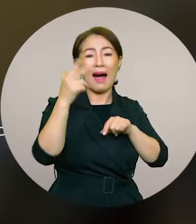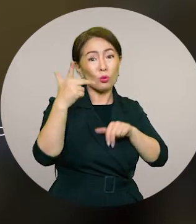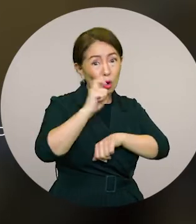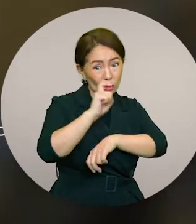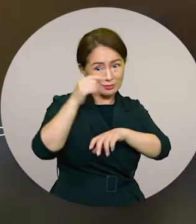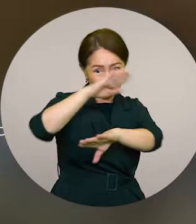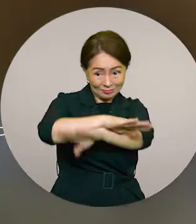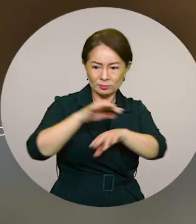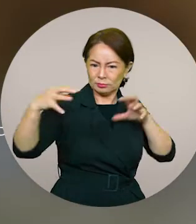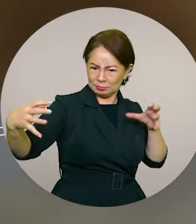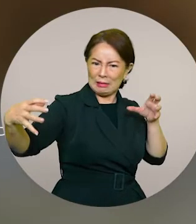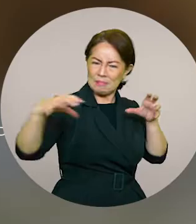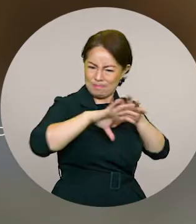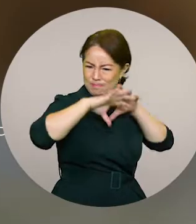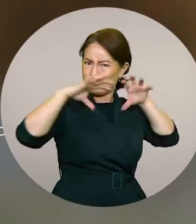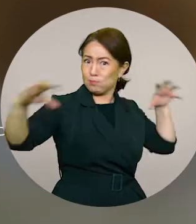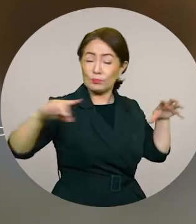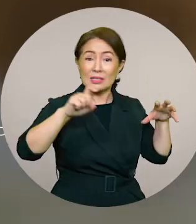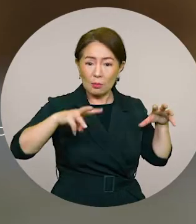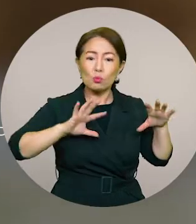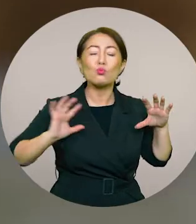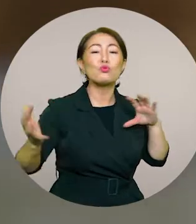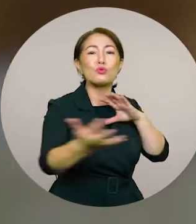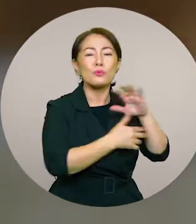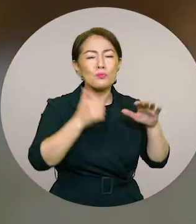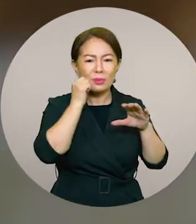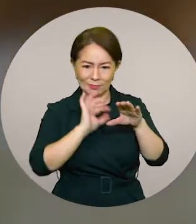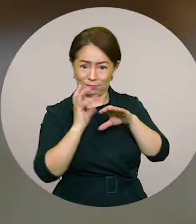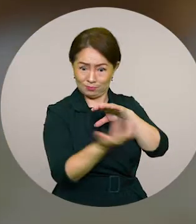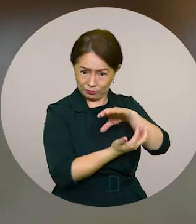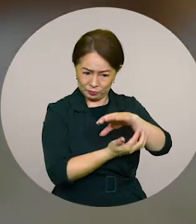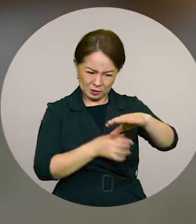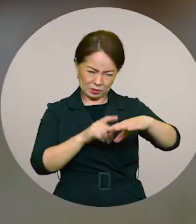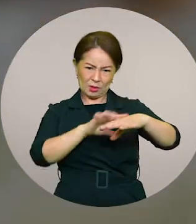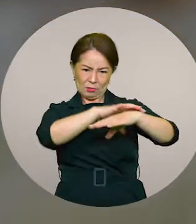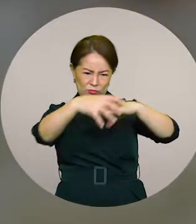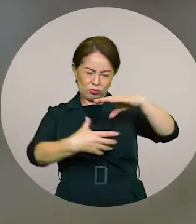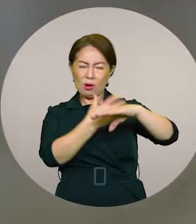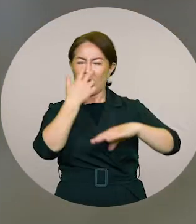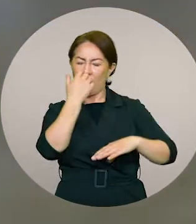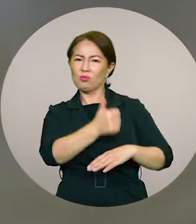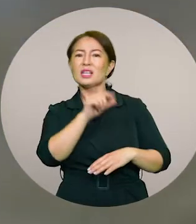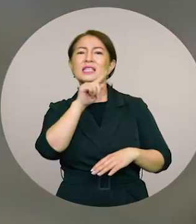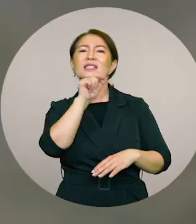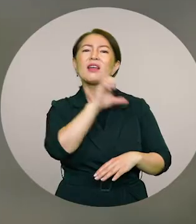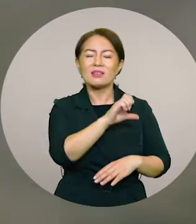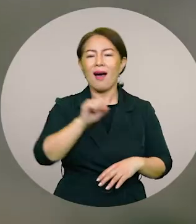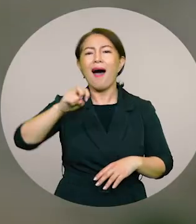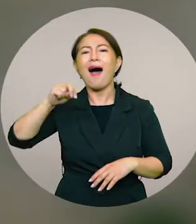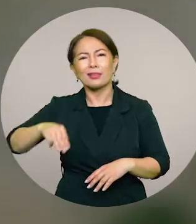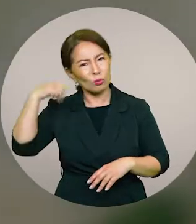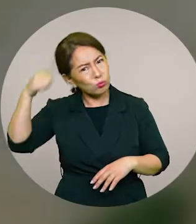тэнцэнэ. Гэхдээ энэ нь хөдрийн биетийн нийт хэмжээ юм. Зарим хүн дээрх биетийг тэр чигээрээ зэс алт хэмээн эндүрдэг